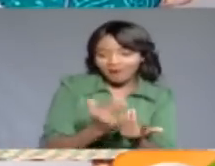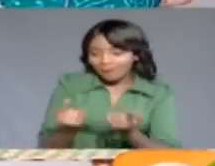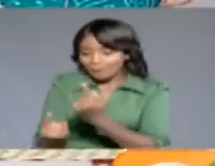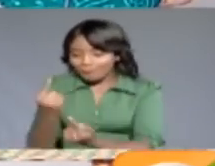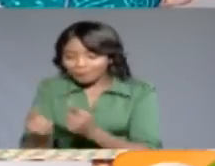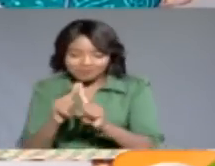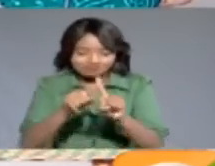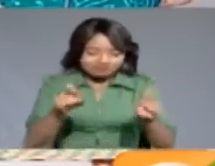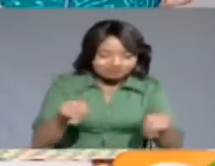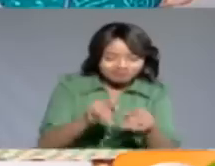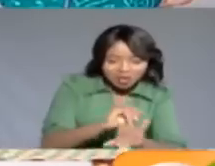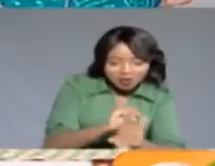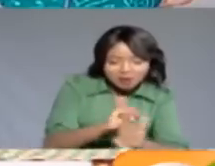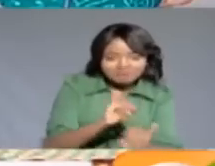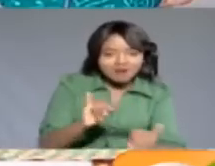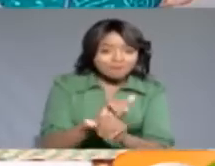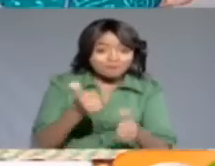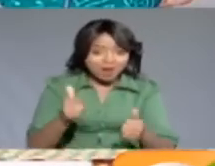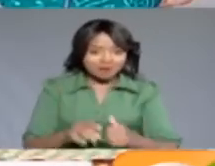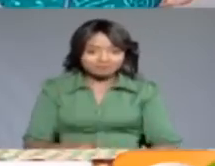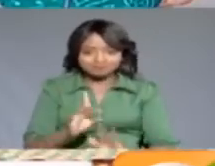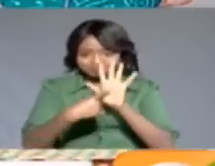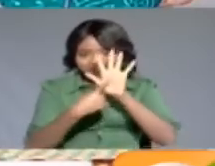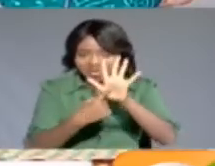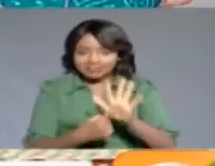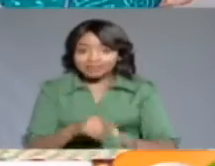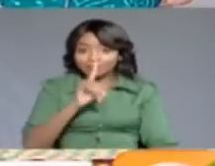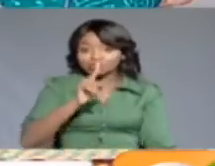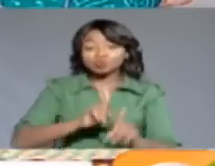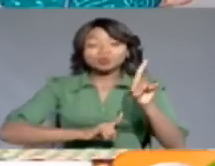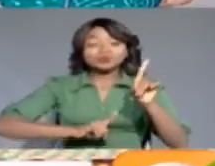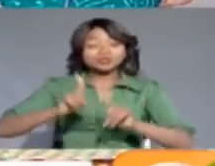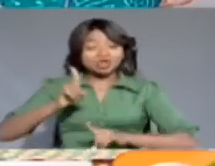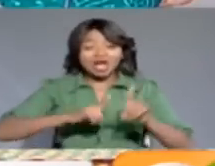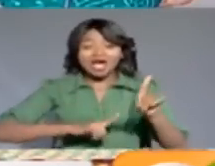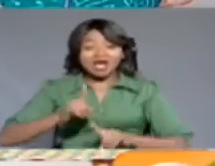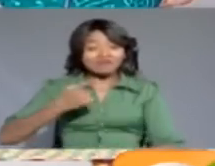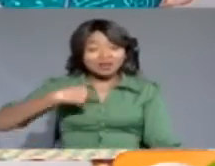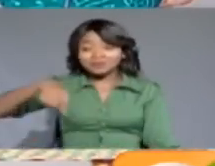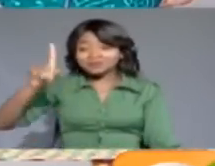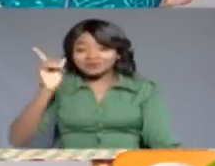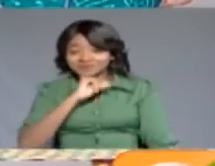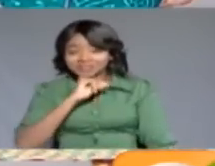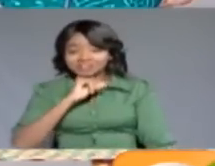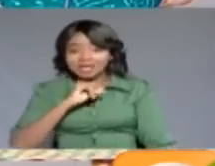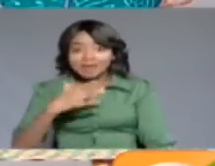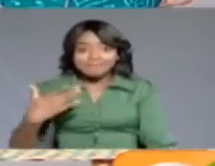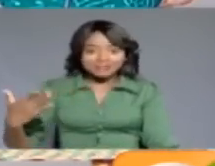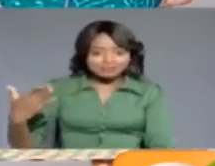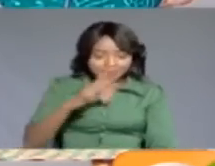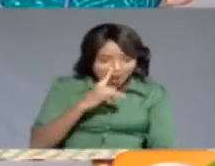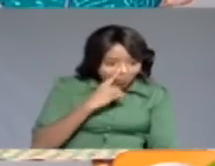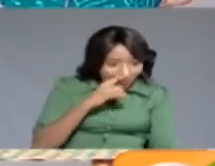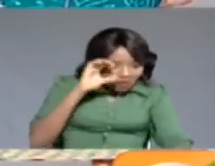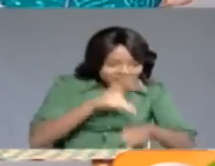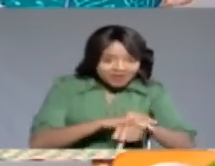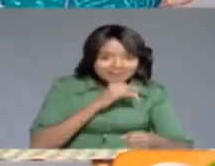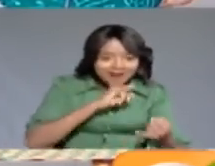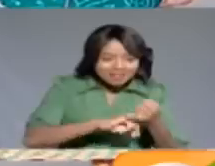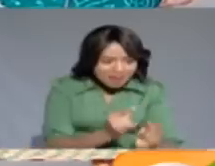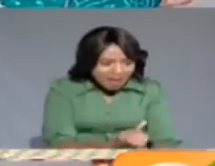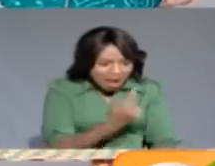usafiri. Umwache mwanamume ndani ya nyumba peke yake. Ukirudi utafikiria mle ndani kama kulikuwa kuna vita vya mbwa na paka. Kabisa.